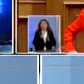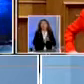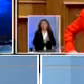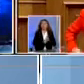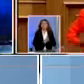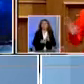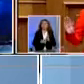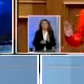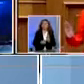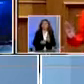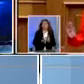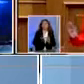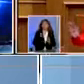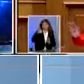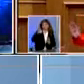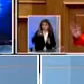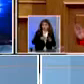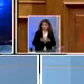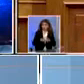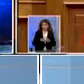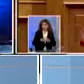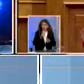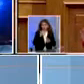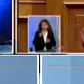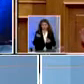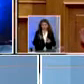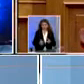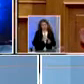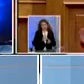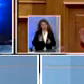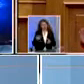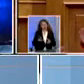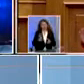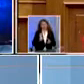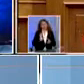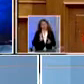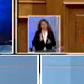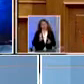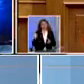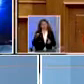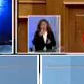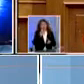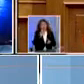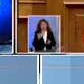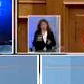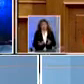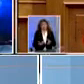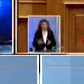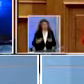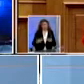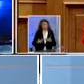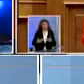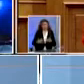με ό,τι ο κ. Βενιζέλος εκφράζει? Ναι. Δηλαδή, ή αν θέλετε το ένα. Αυτό όμως δεν μπορεί να συνεχιστεί για πολύ που